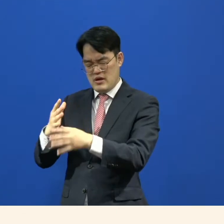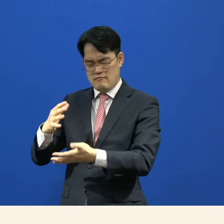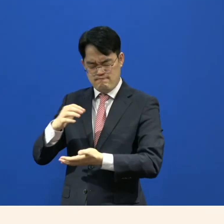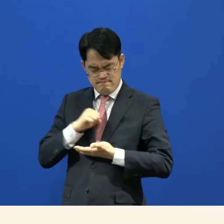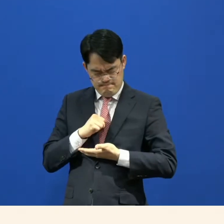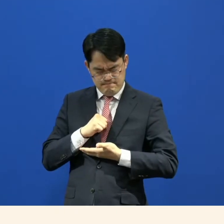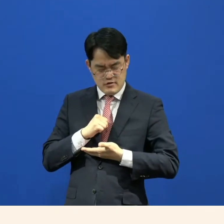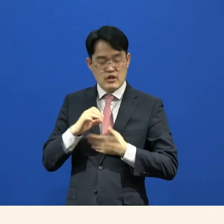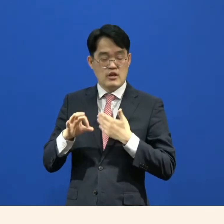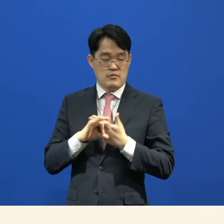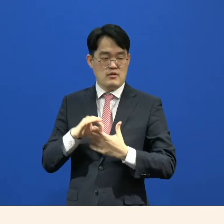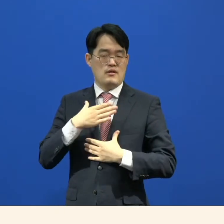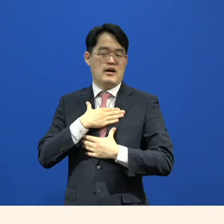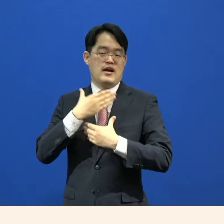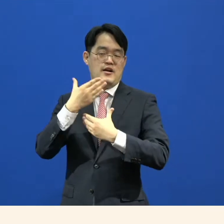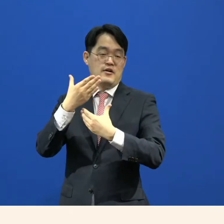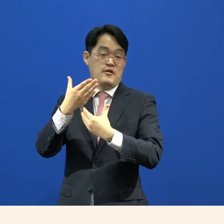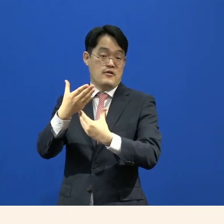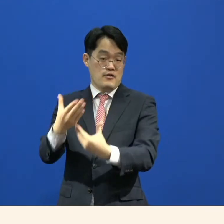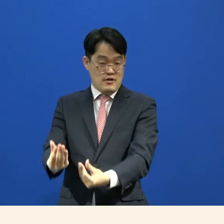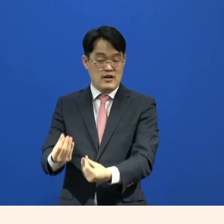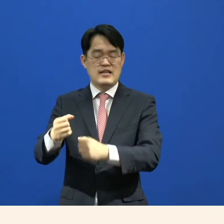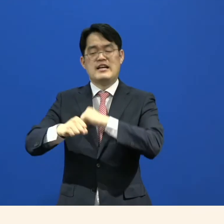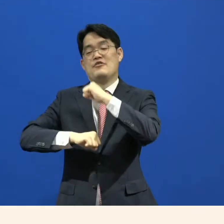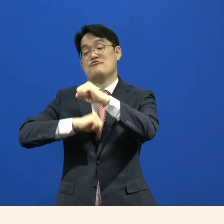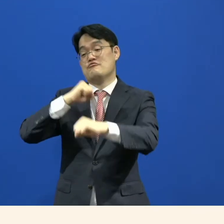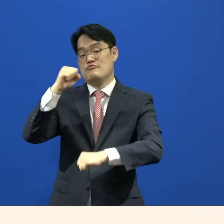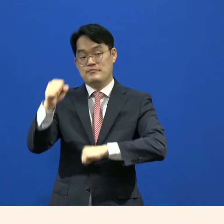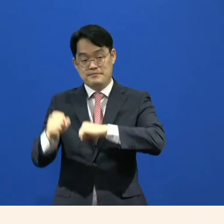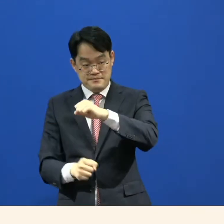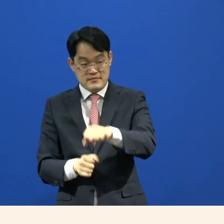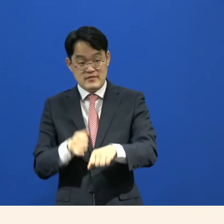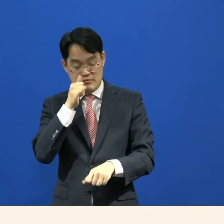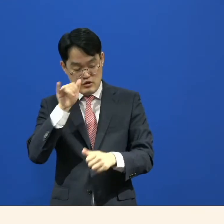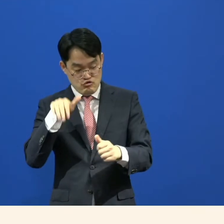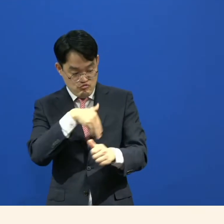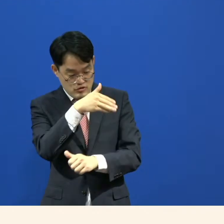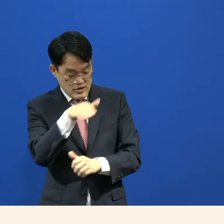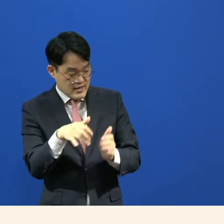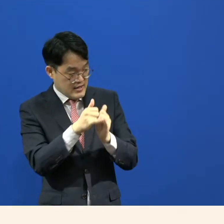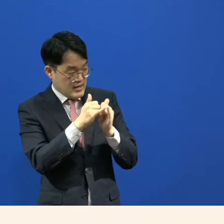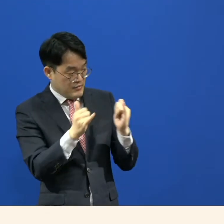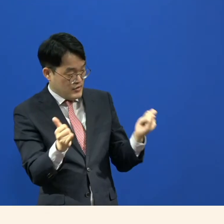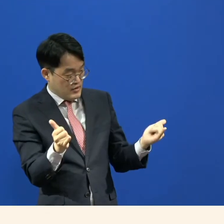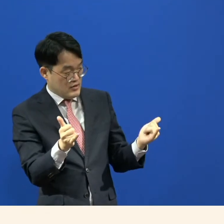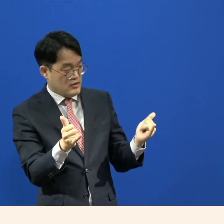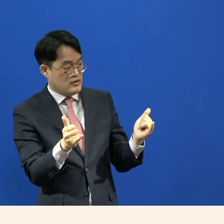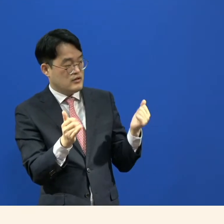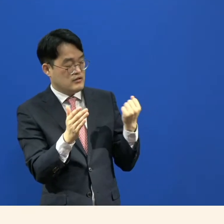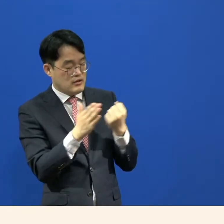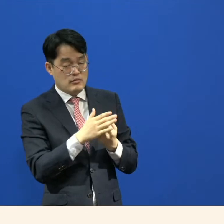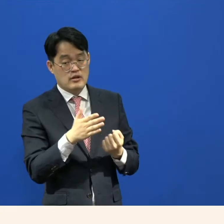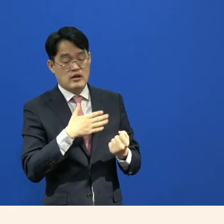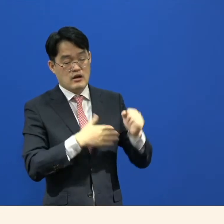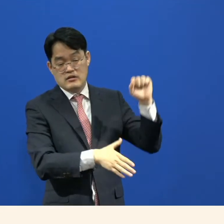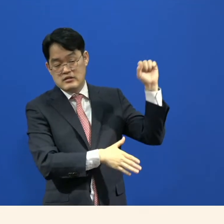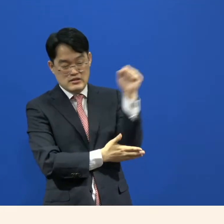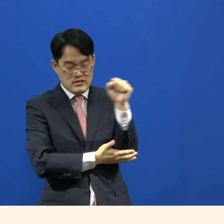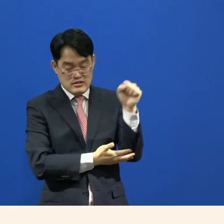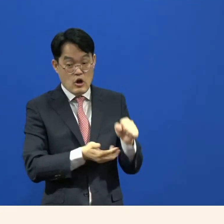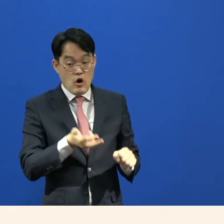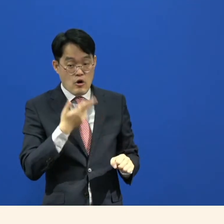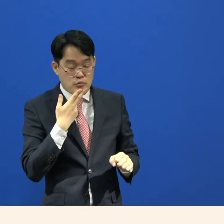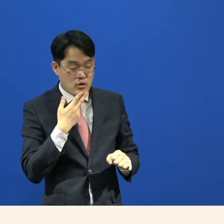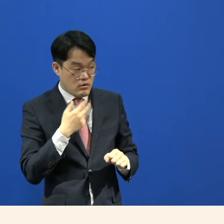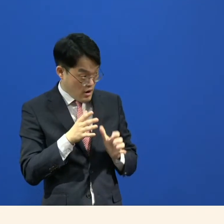갖습니다. 자유함이 옵니다. 안정감이 있습니다. 주변의 사람들로부터 휘둘리지 않고 이 문화에 휩쓸리지